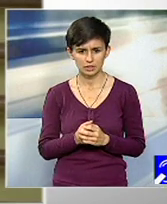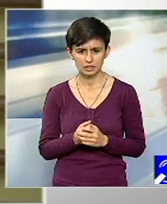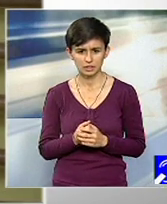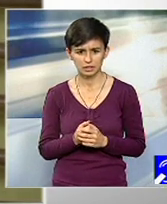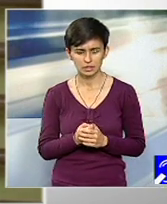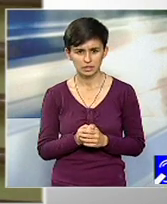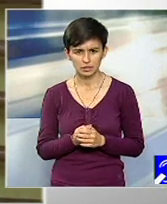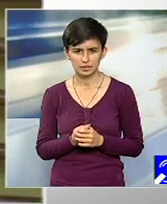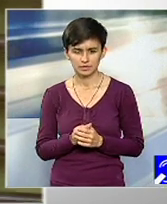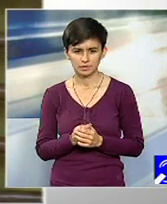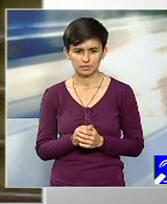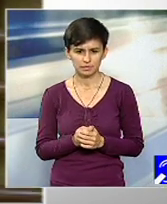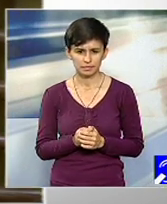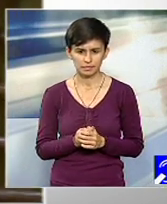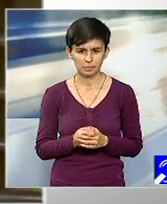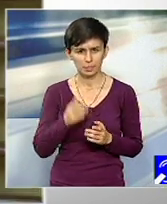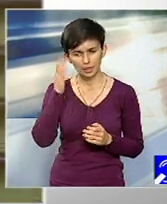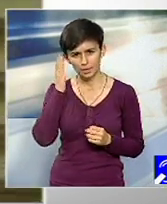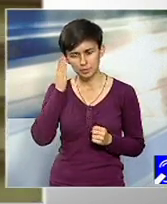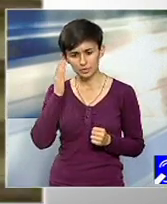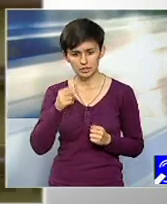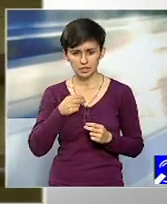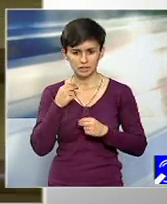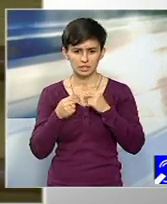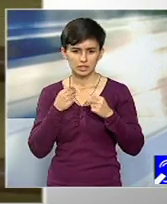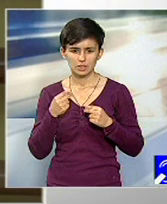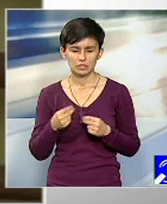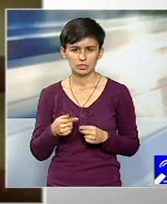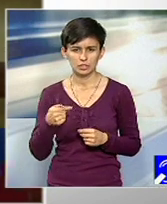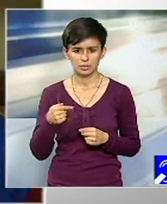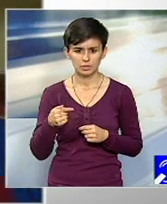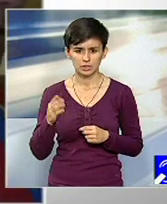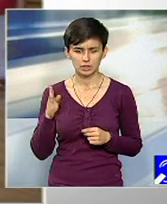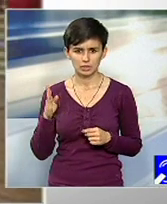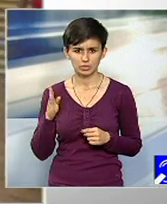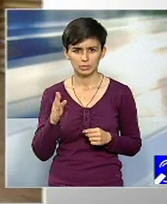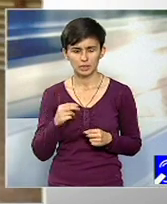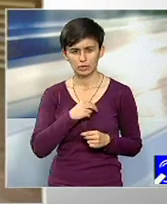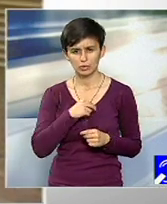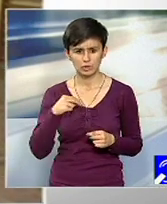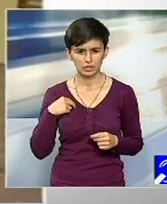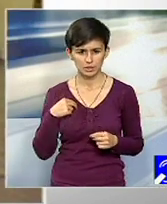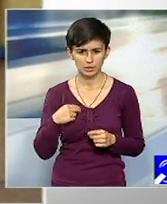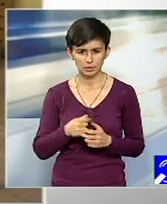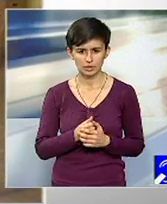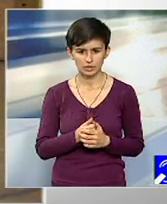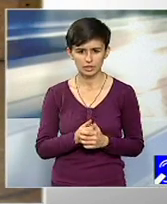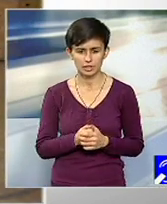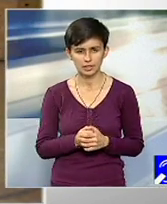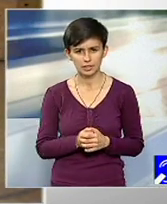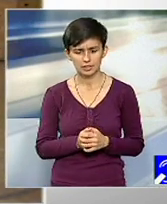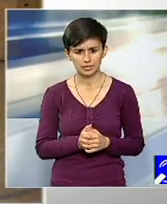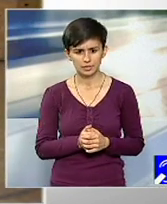turnee internaționale. Uh-huh. Am învățat să jucăm golbal cu polonezii, cu ungurii, care sunt în grupa B valorică, România în grupa C